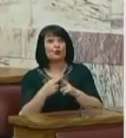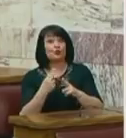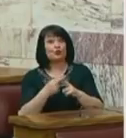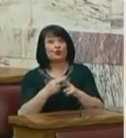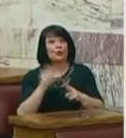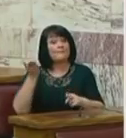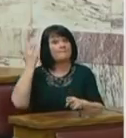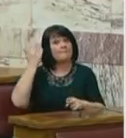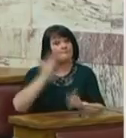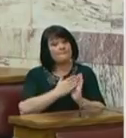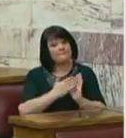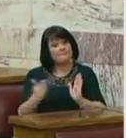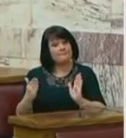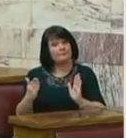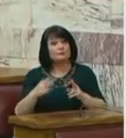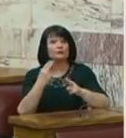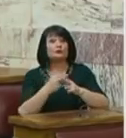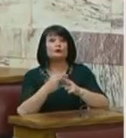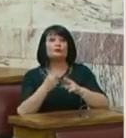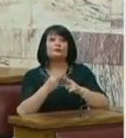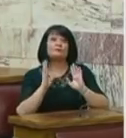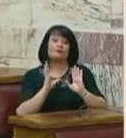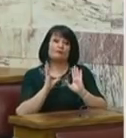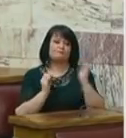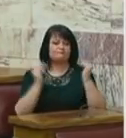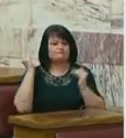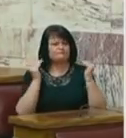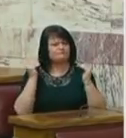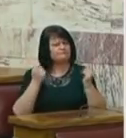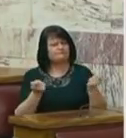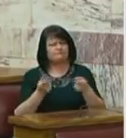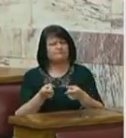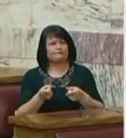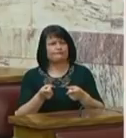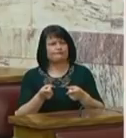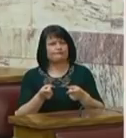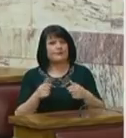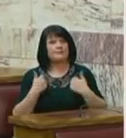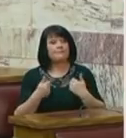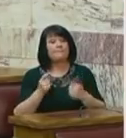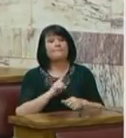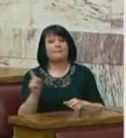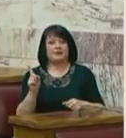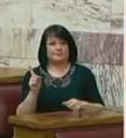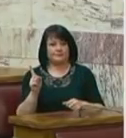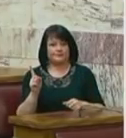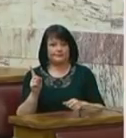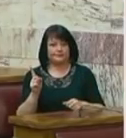περιόδους πολύ μεγάλης αμφιβολίας που οδήγησαν σε